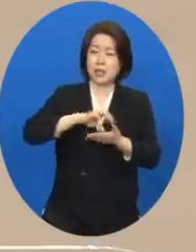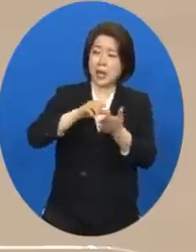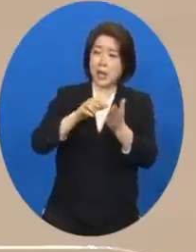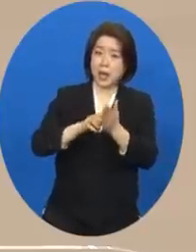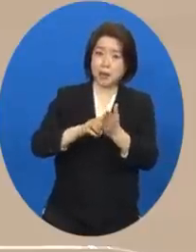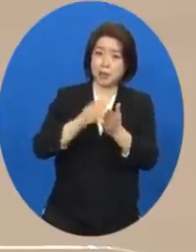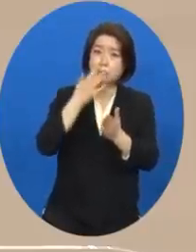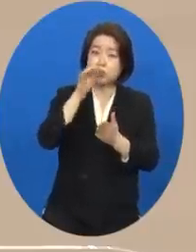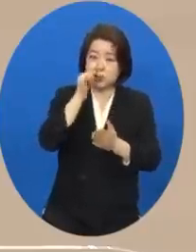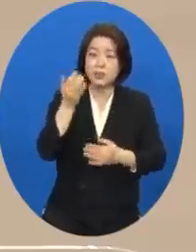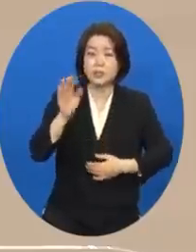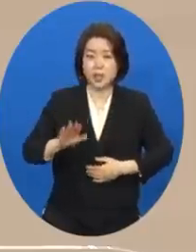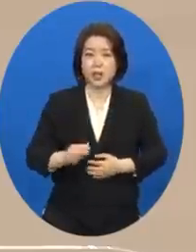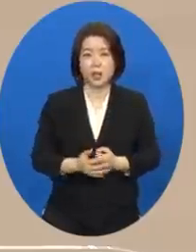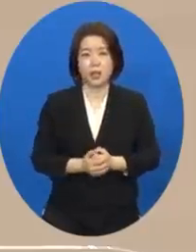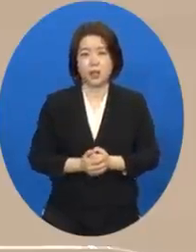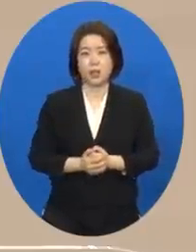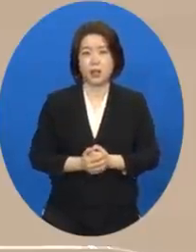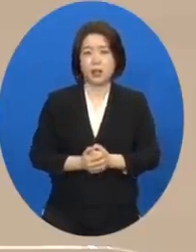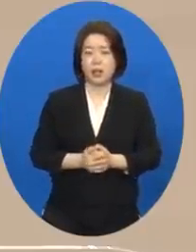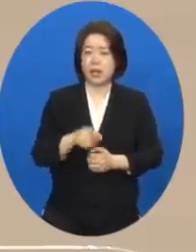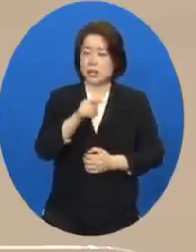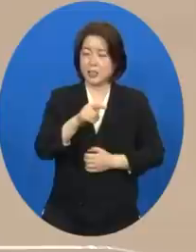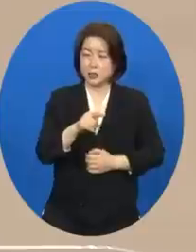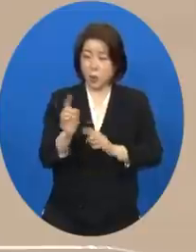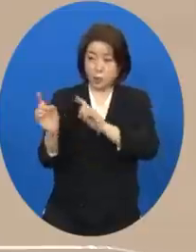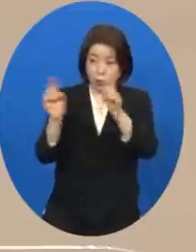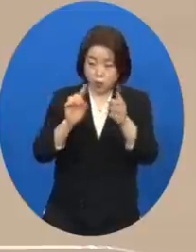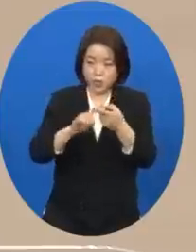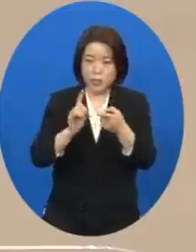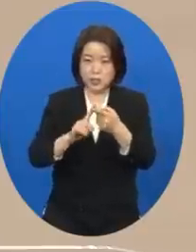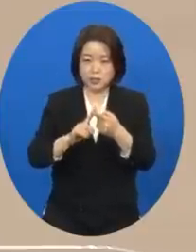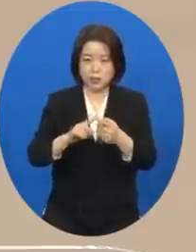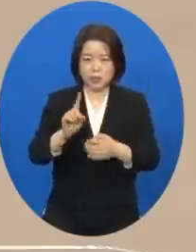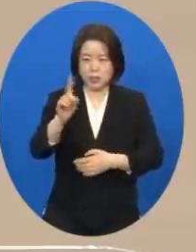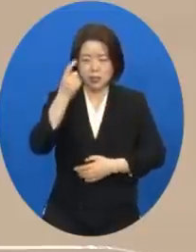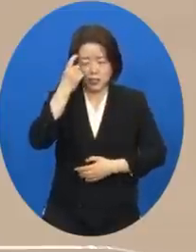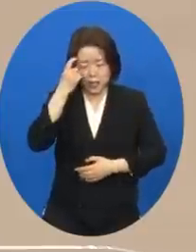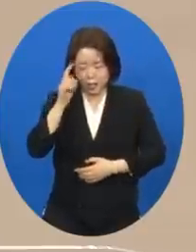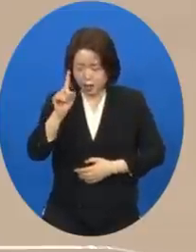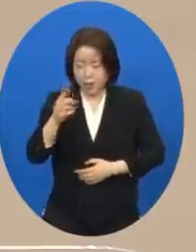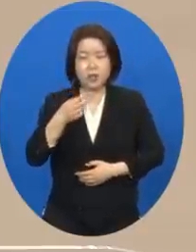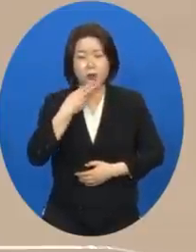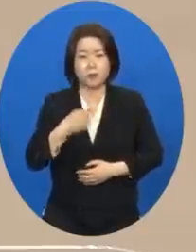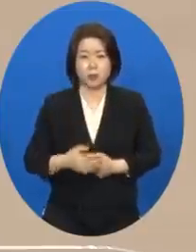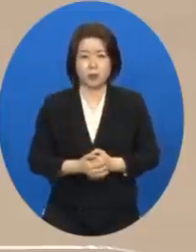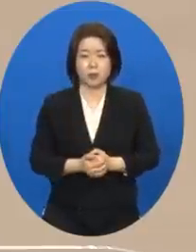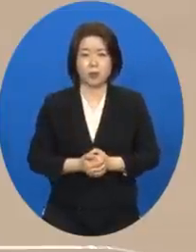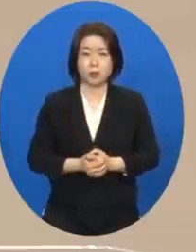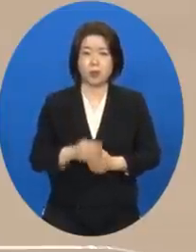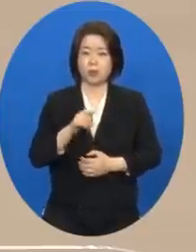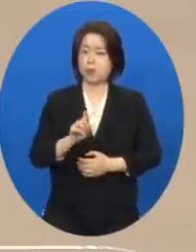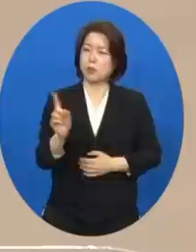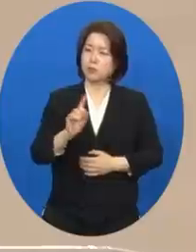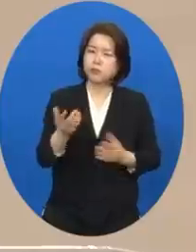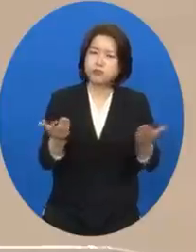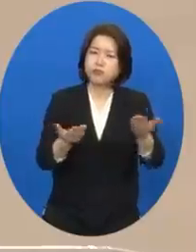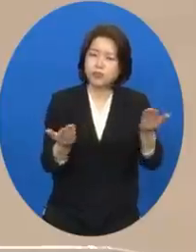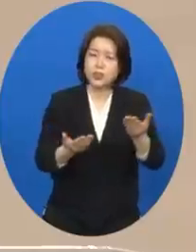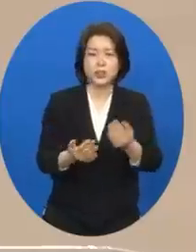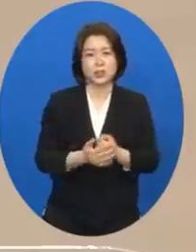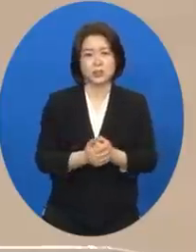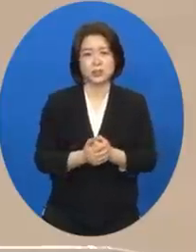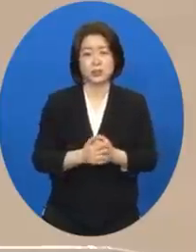한데 저녁 그 점에 대해서는 생각이 없었습니다 유 무슨 일이지 그러고는